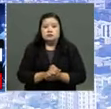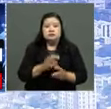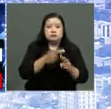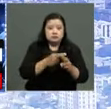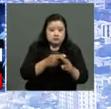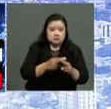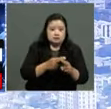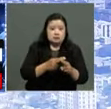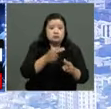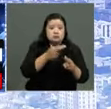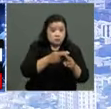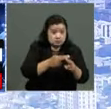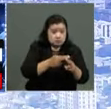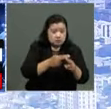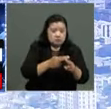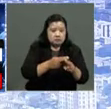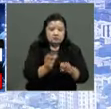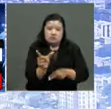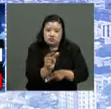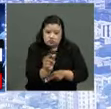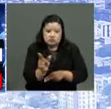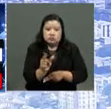เรื่องคือสุ่มอ่านอีเมล์จะสุ่มผ่านเบอร์โทรศัพท์นะครับก็ส่งเข้ามาอีเมลท่านที่ไปสมัครกันเห็นว่าอีเมล์ท่านก็จะมีบางคนก็เป็นสมชายก็จะสมชาย14